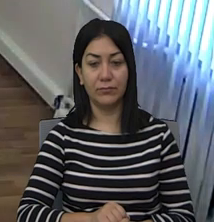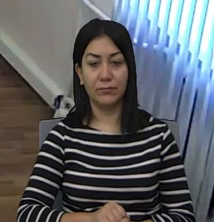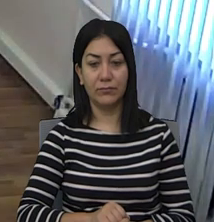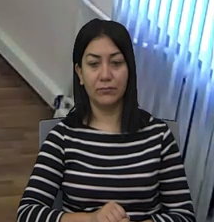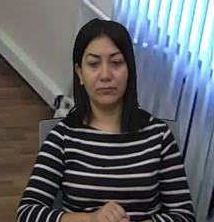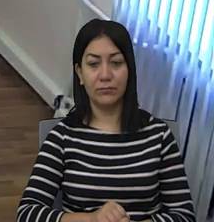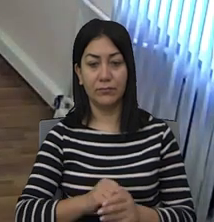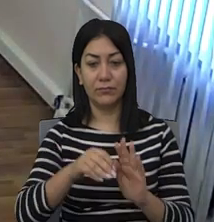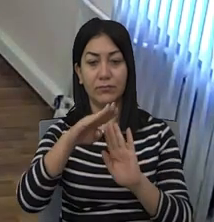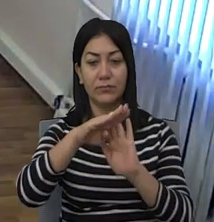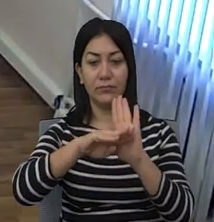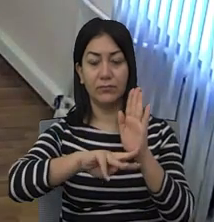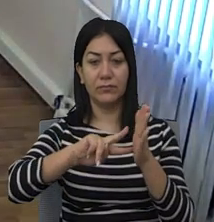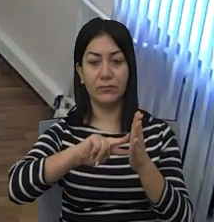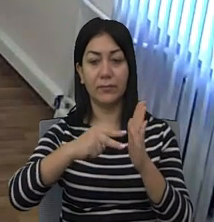ծրագրի